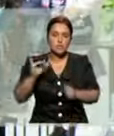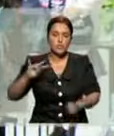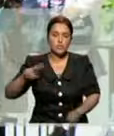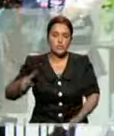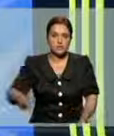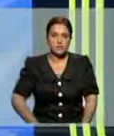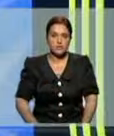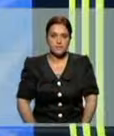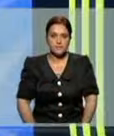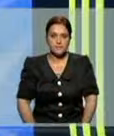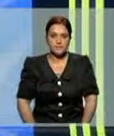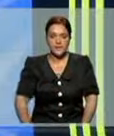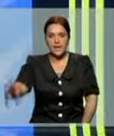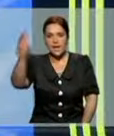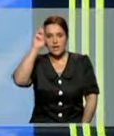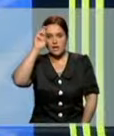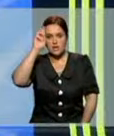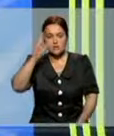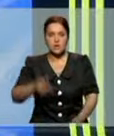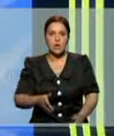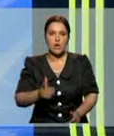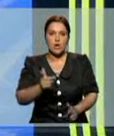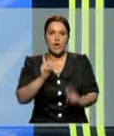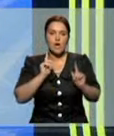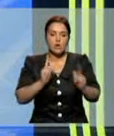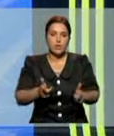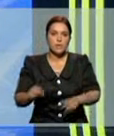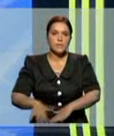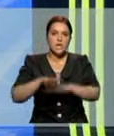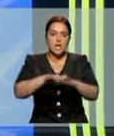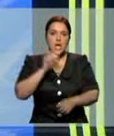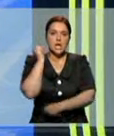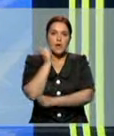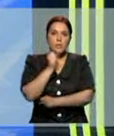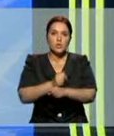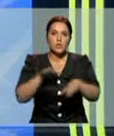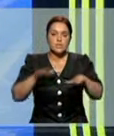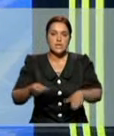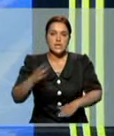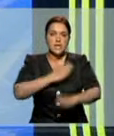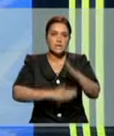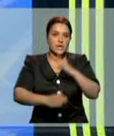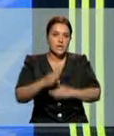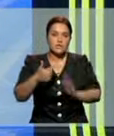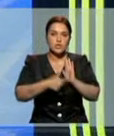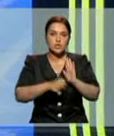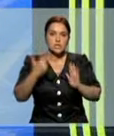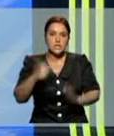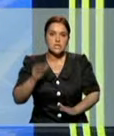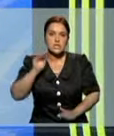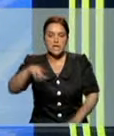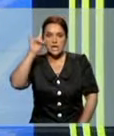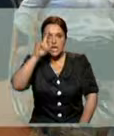июня. Государство готово субсидировать рабочие места для лиц с ограниченными возможностями. Всего 630